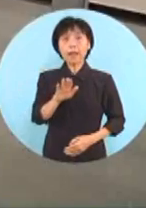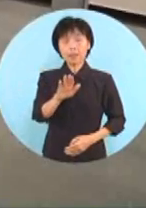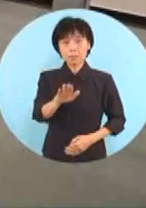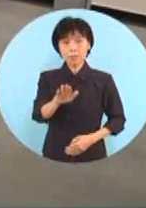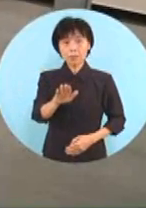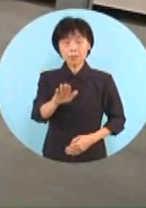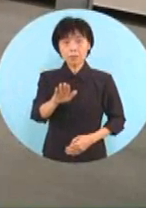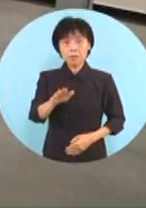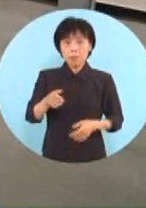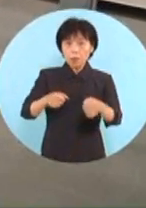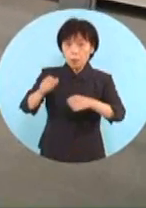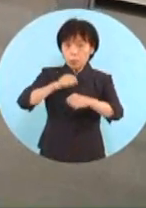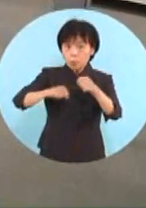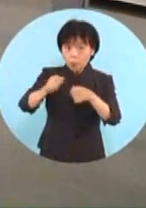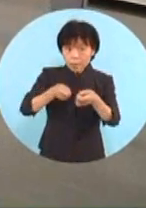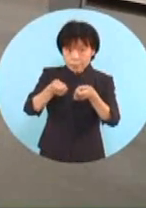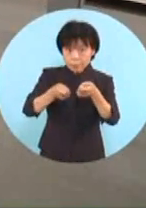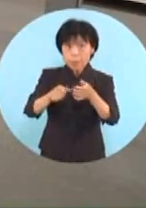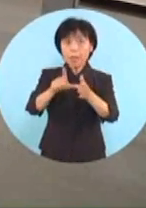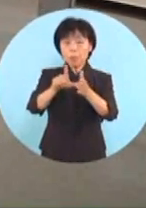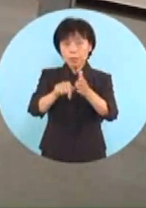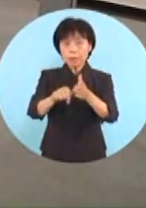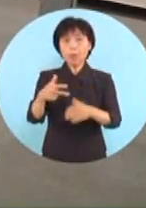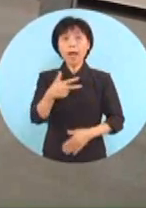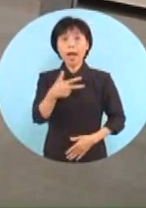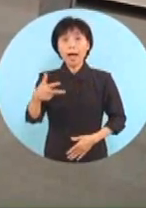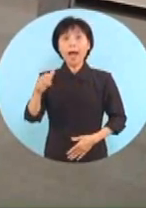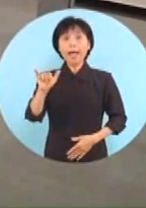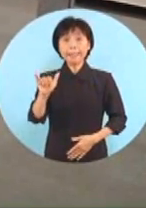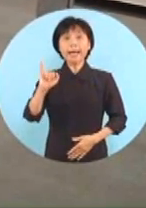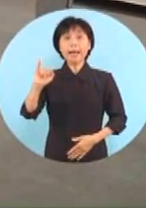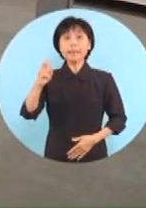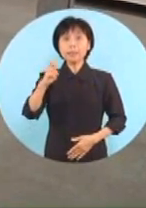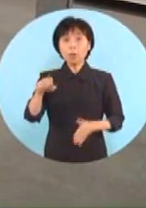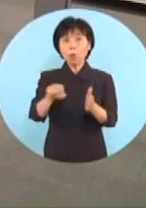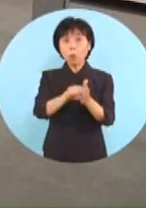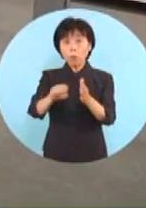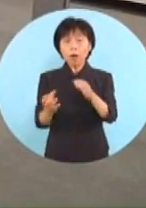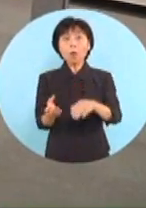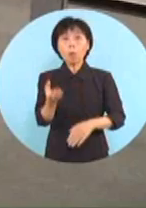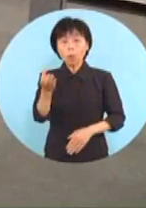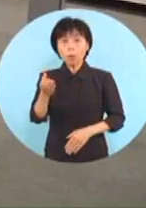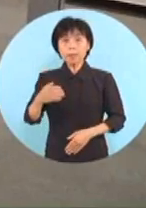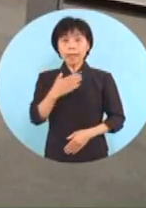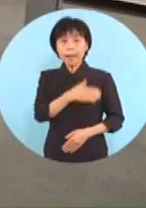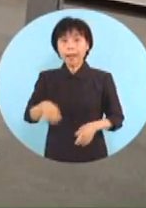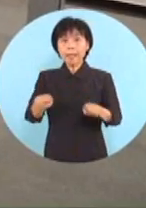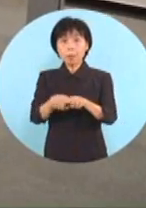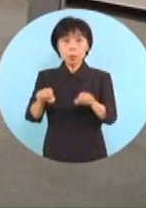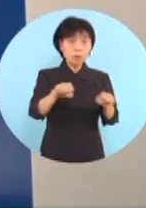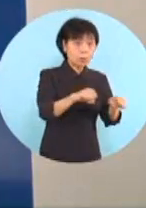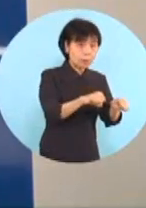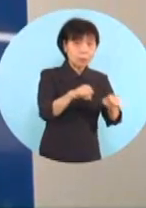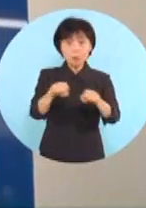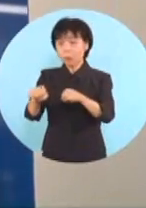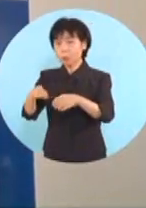、今みたいに動かしてしまうとジャイロ効果という力が働いて、このようにくるくるくるくる体が動いてしまうんです